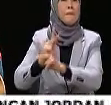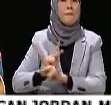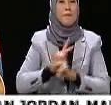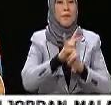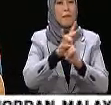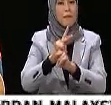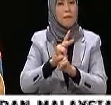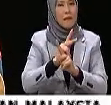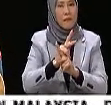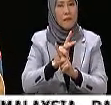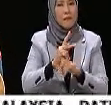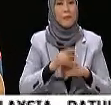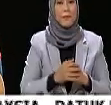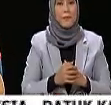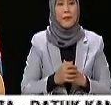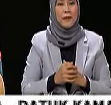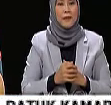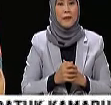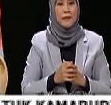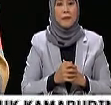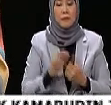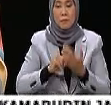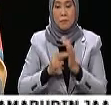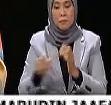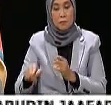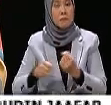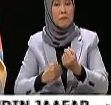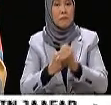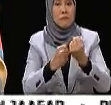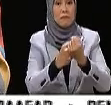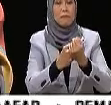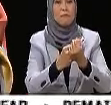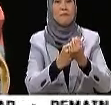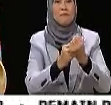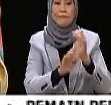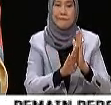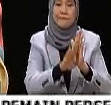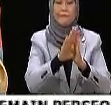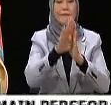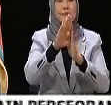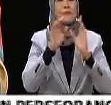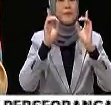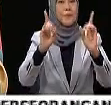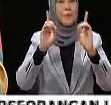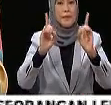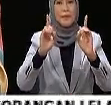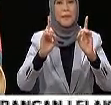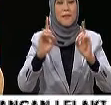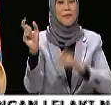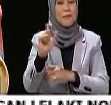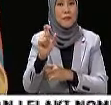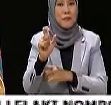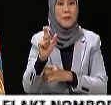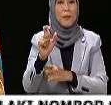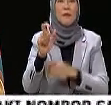kita elah mereka lupakan itu sumbangan mereka kepada untuk melengkapkan pendidikan di negara kita dalam